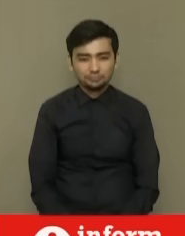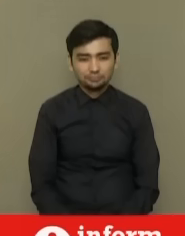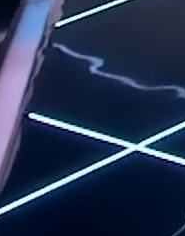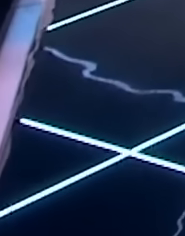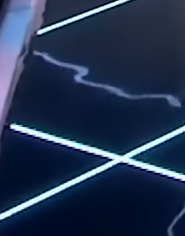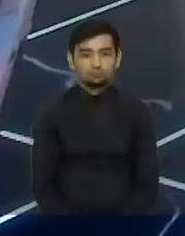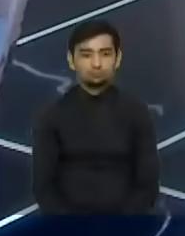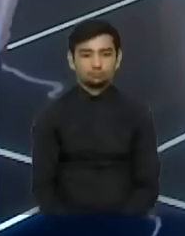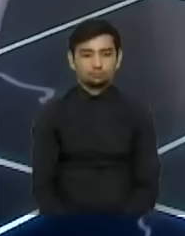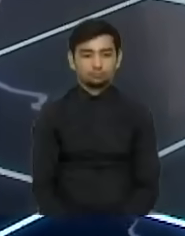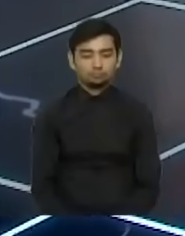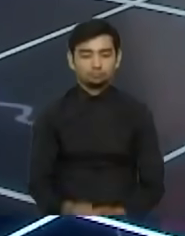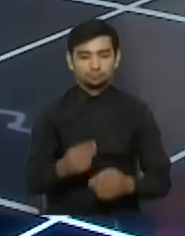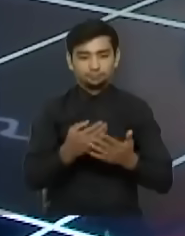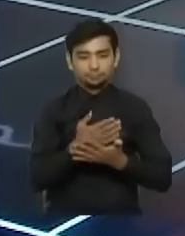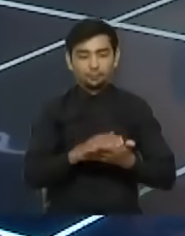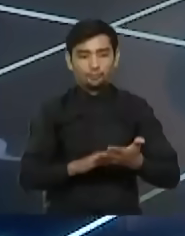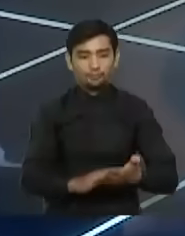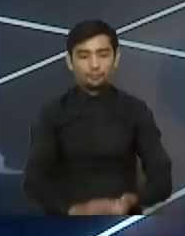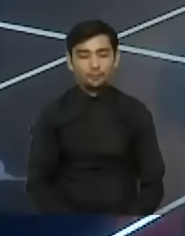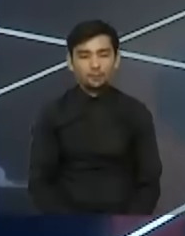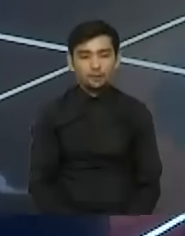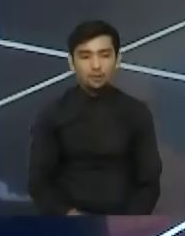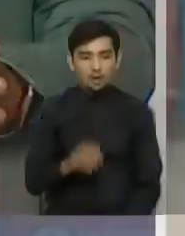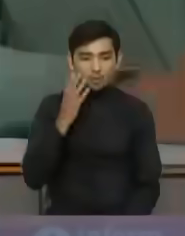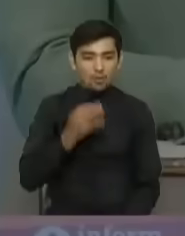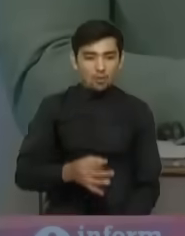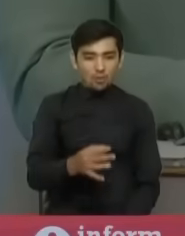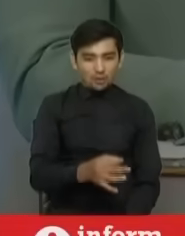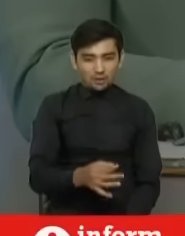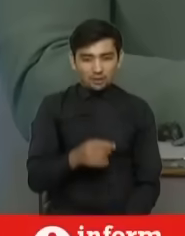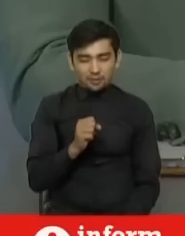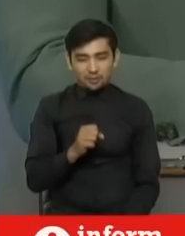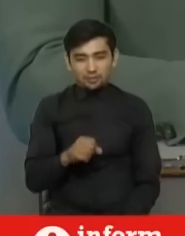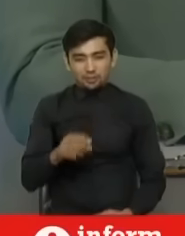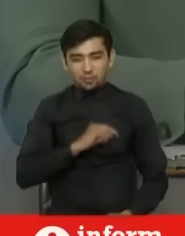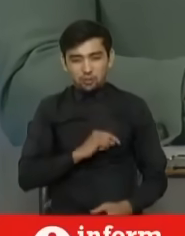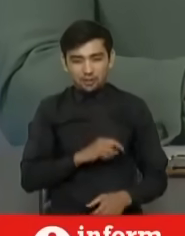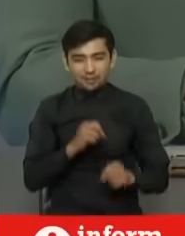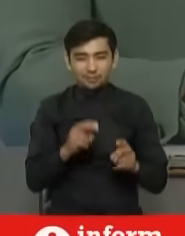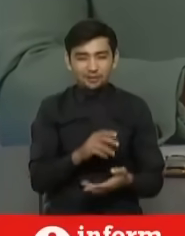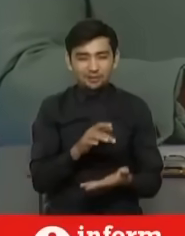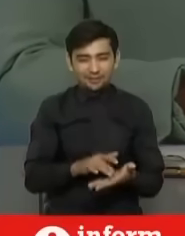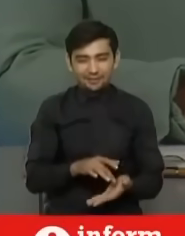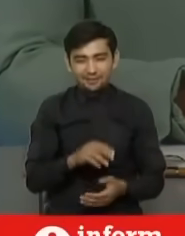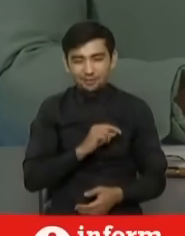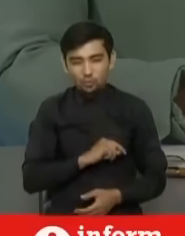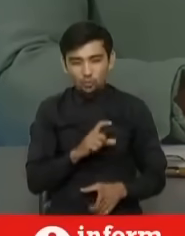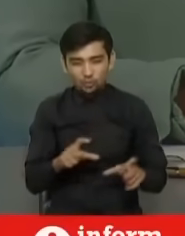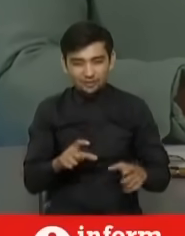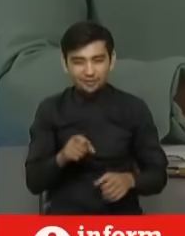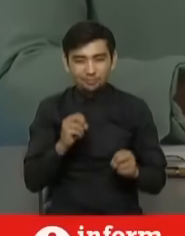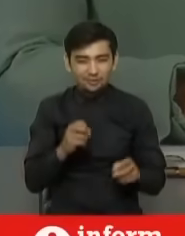облысынан. Назарларыңызда Информбюро. Алматы облысындағы арнаулы әлеуметтік қызмет көрсету орталығының мамандары